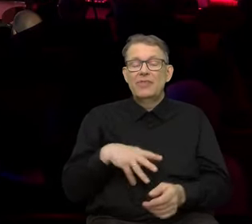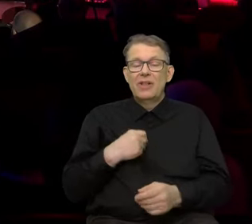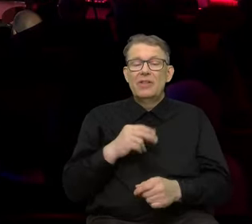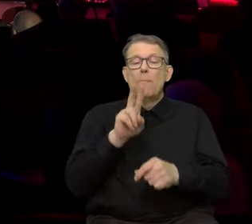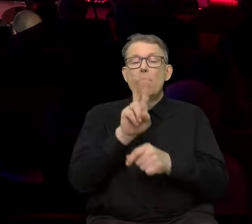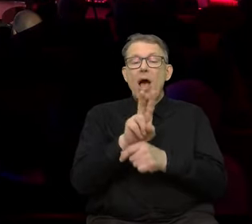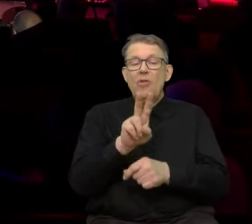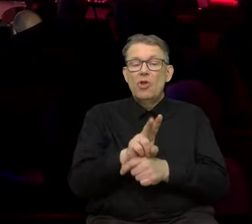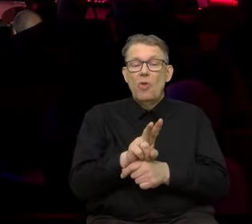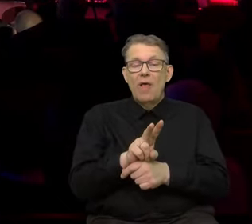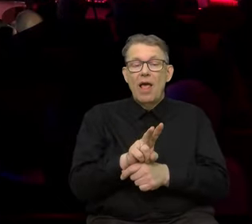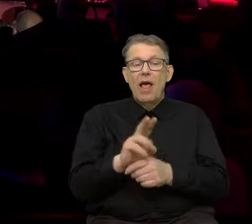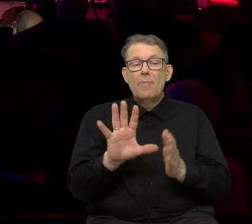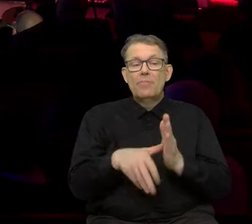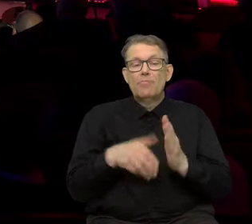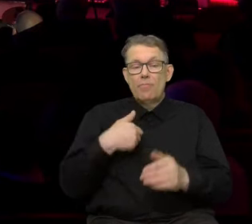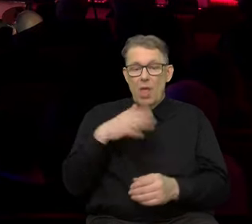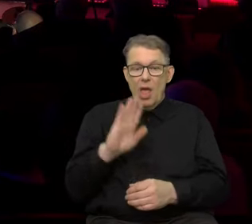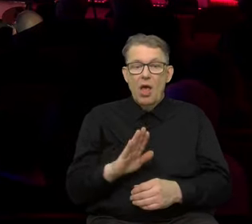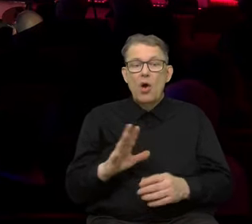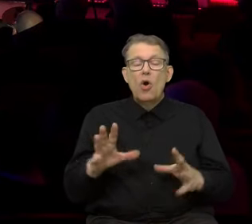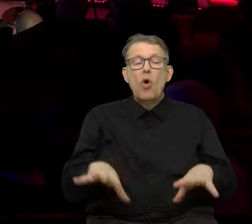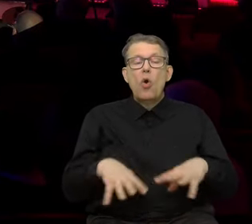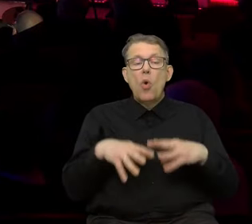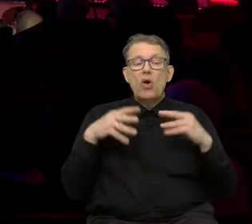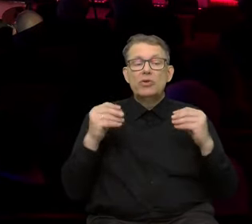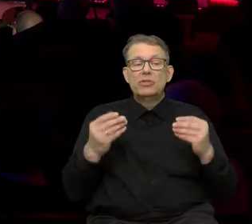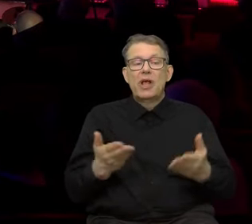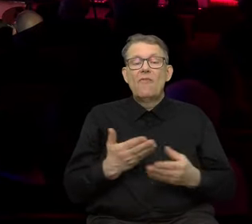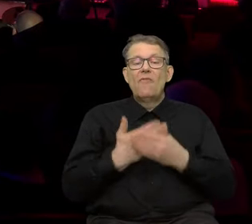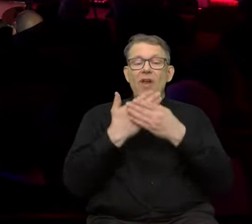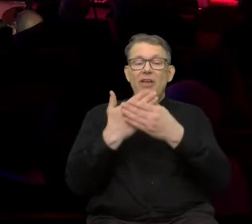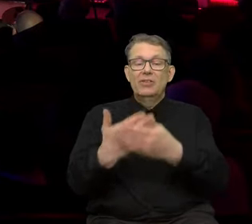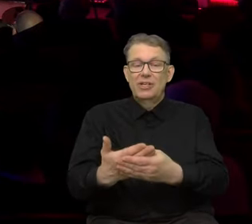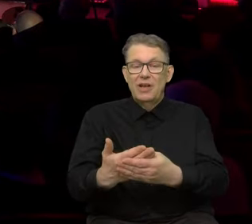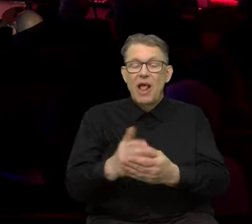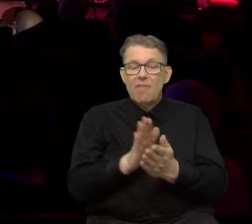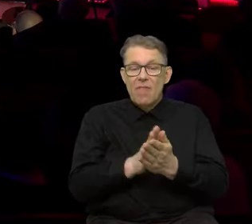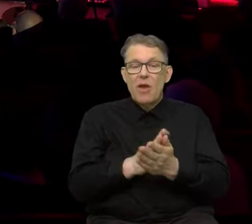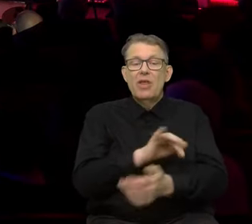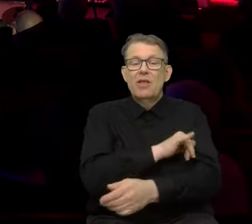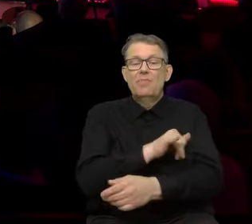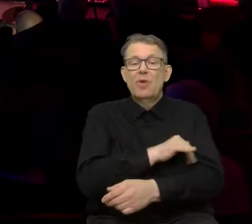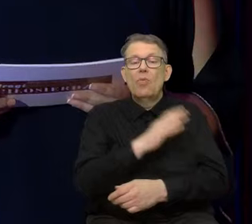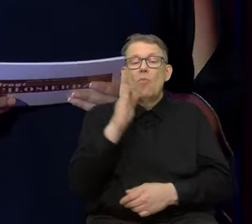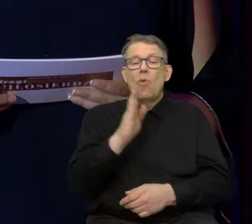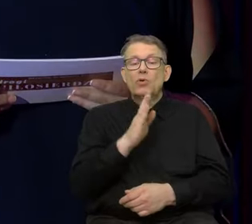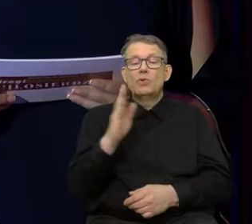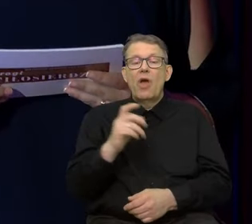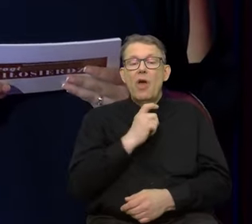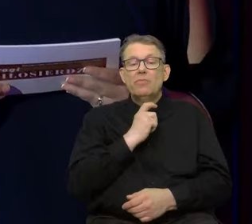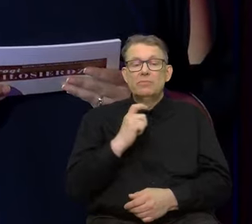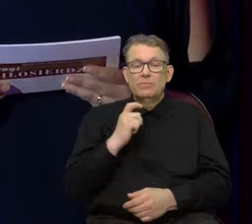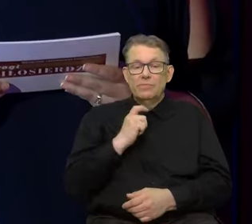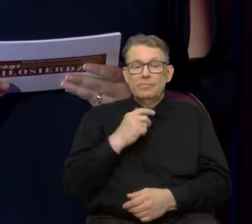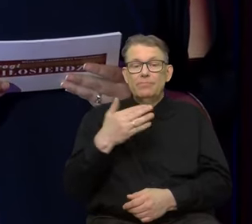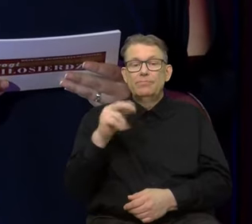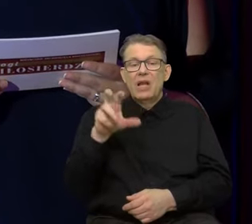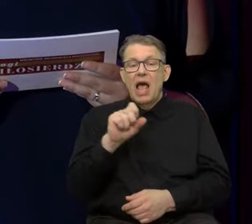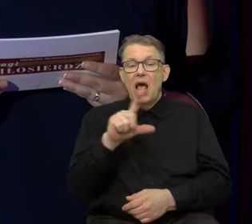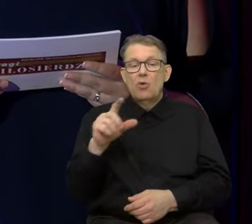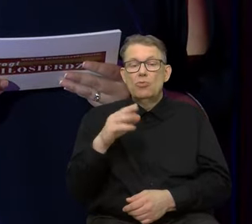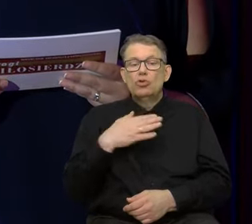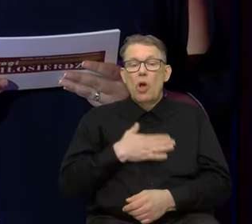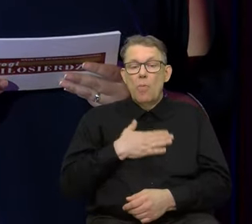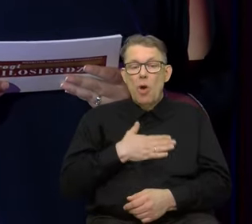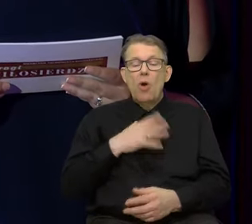na uroczystej gali wręczenia nagród imienia błogosławionego Michała Sopoćki. We wszystkich poprzednich